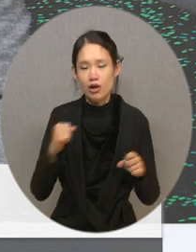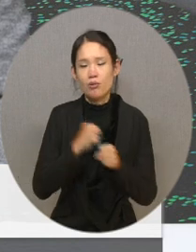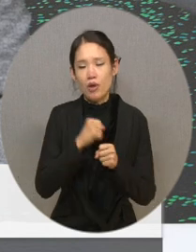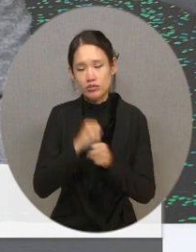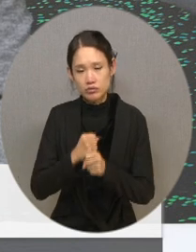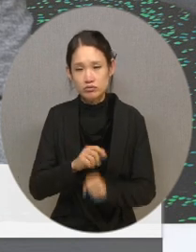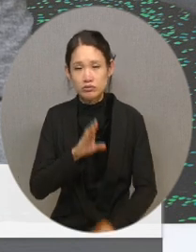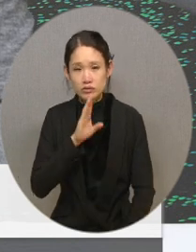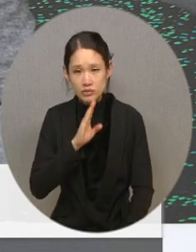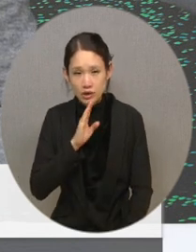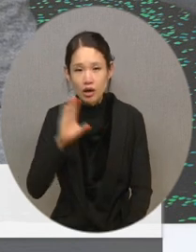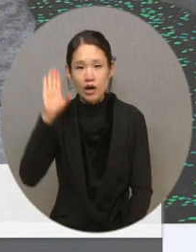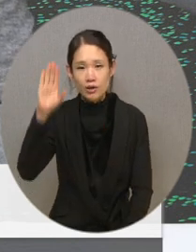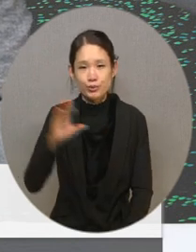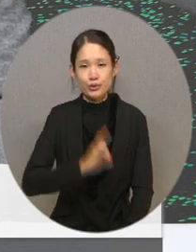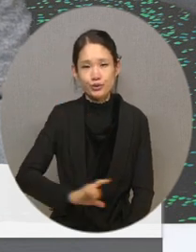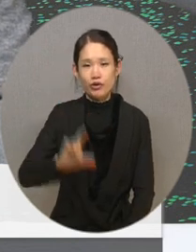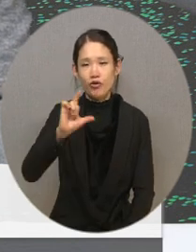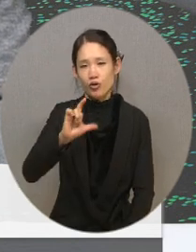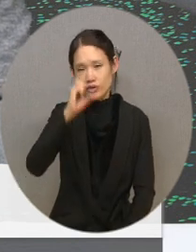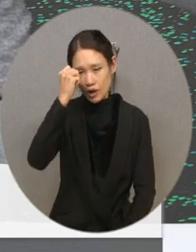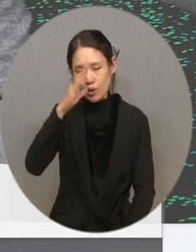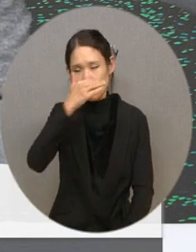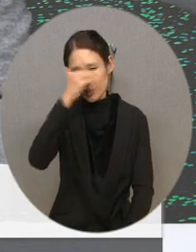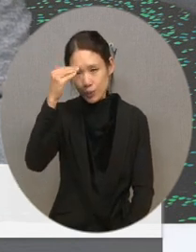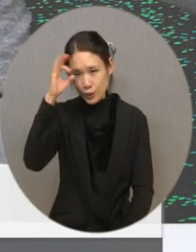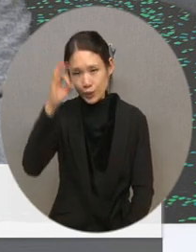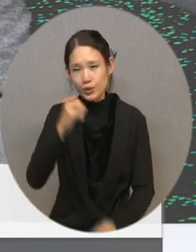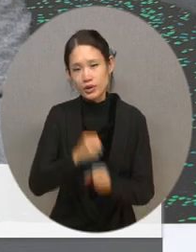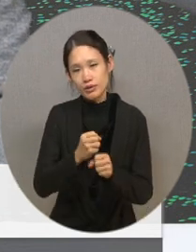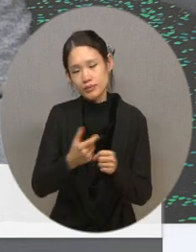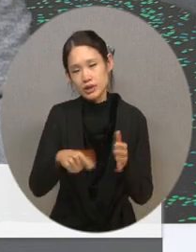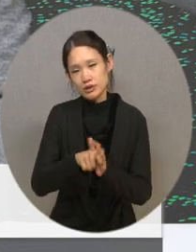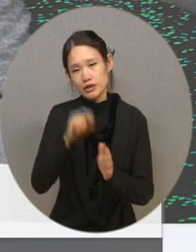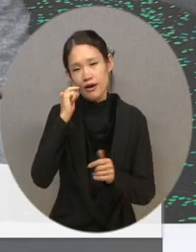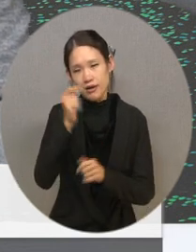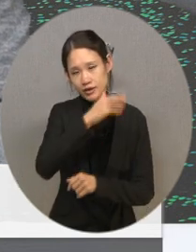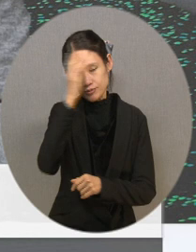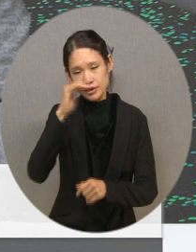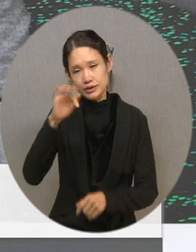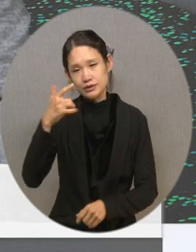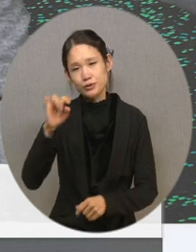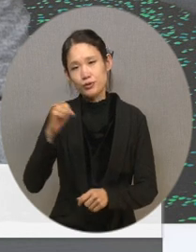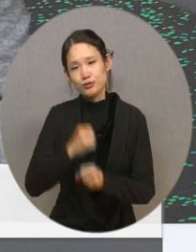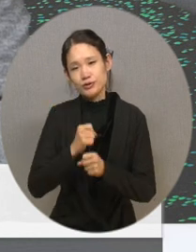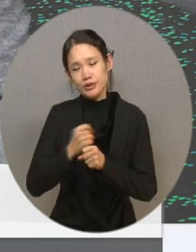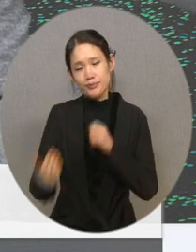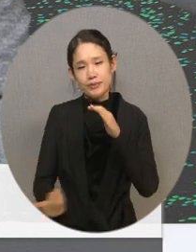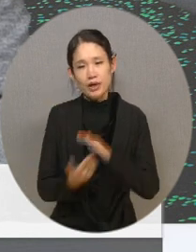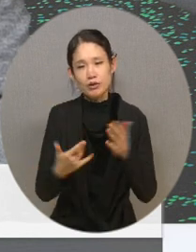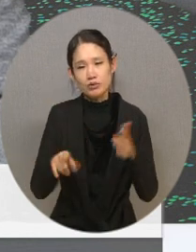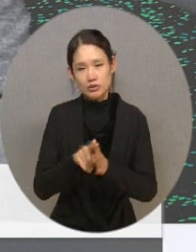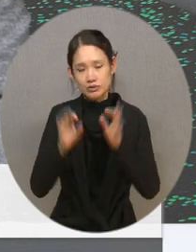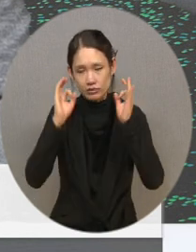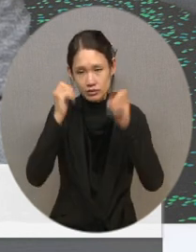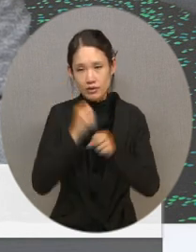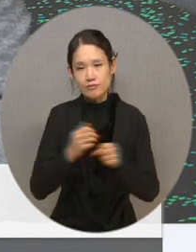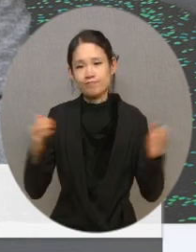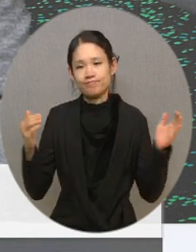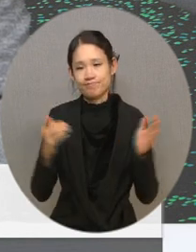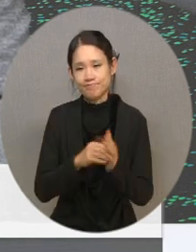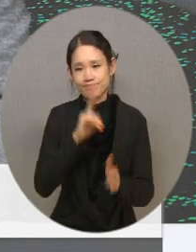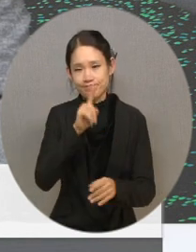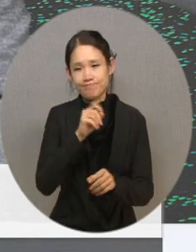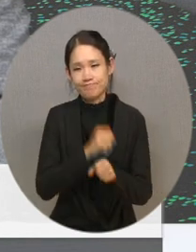조성했다며 앞으로도 새로운 볼거리 조성으로 아름다운 진도군이 될 수 있도록 최선을 다하겠다고